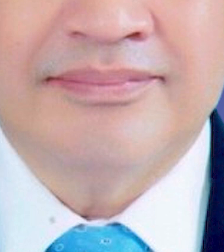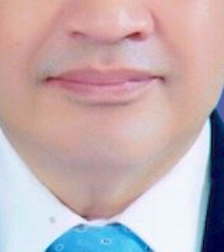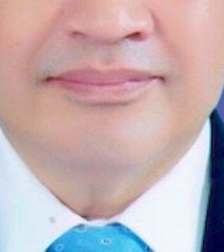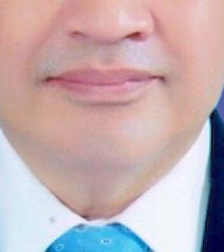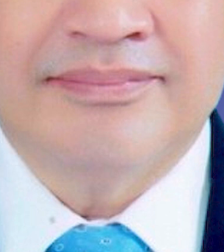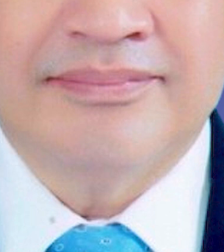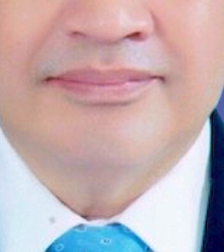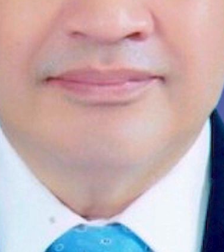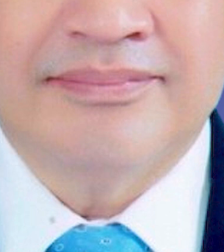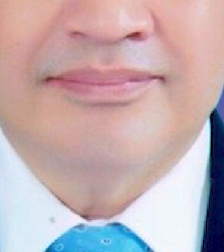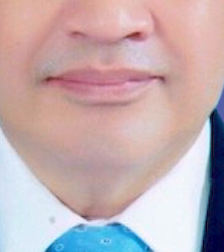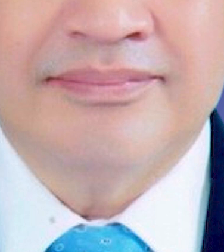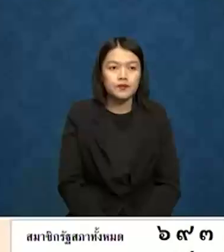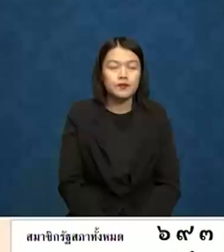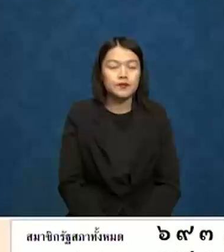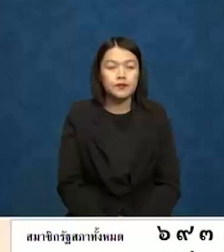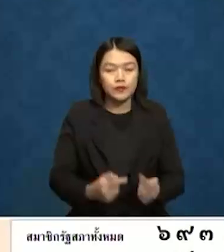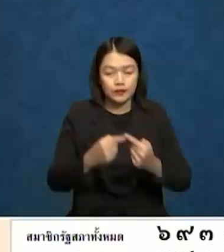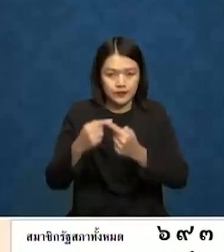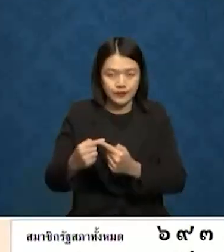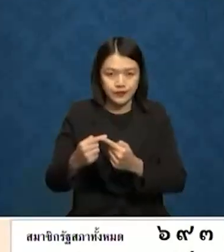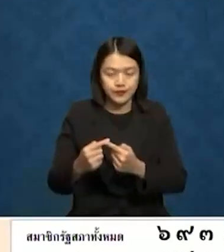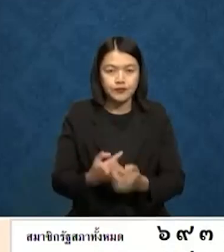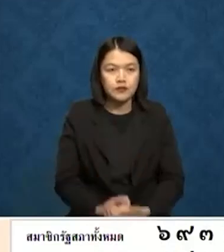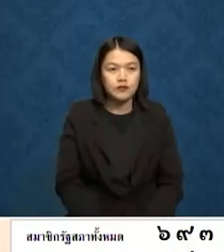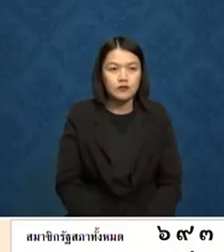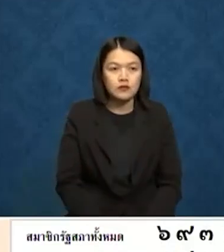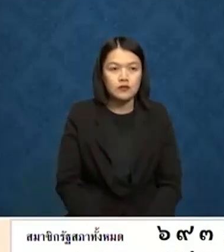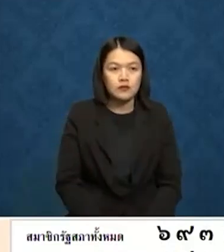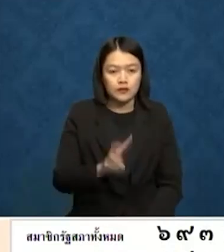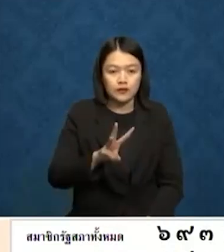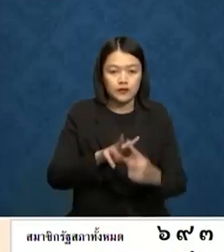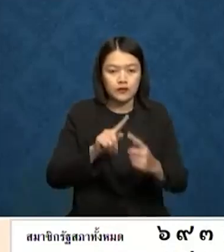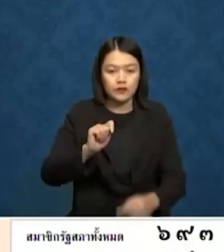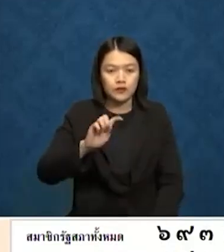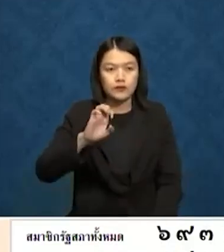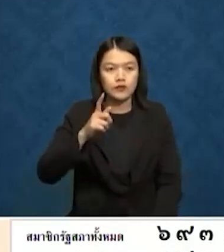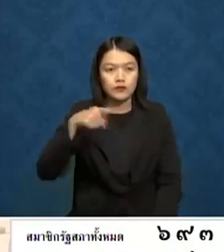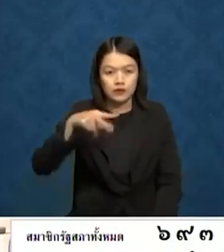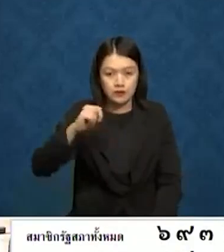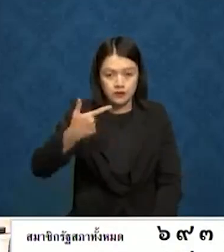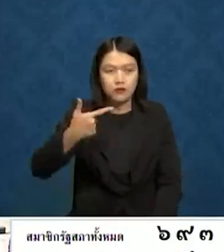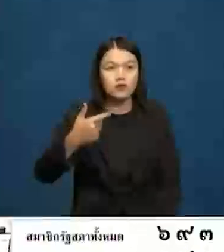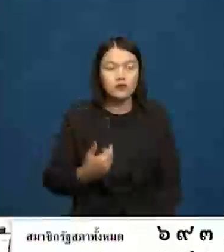ยค่ะ ก็เชิญนาวาตรีวุฒิพงษ์พงษ์สุวรรณครับ